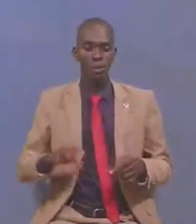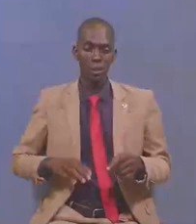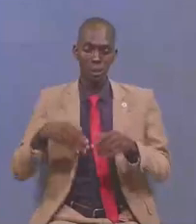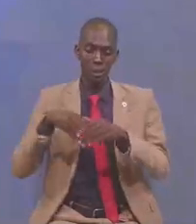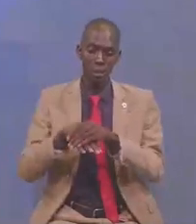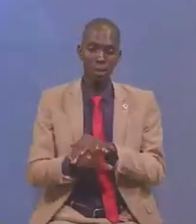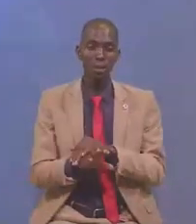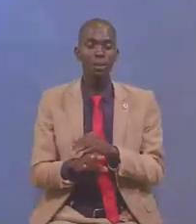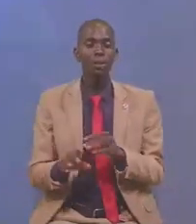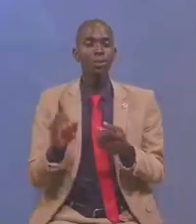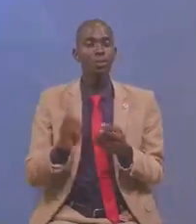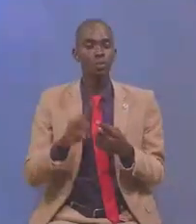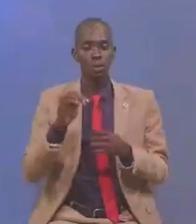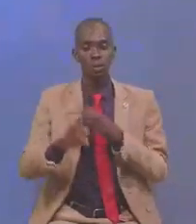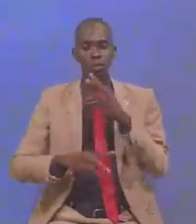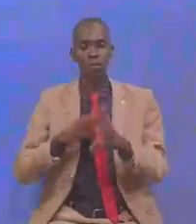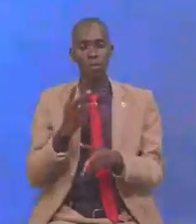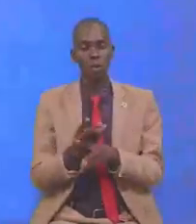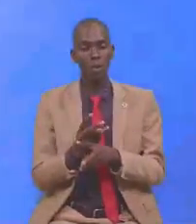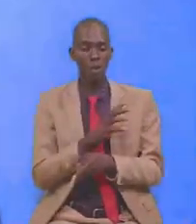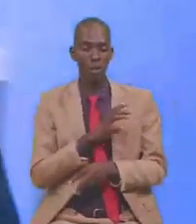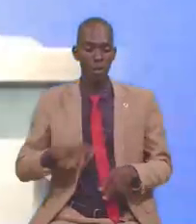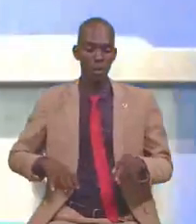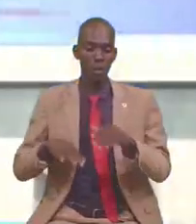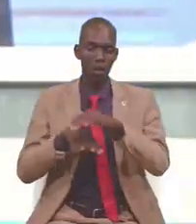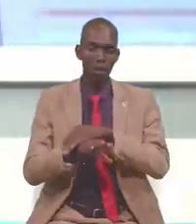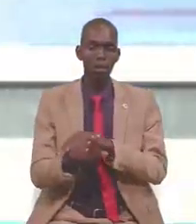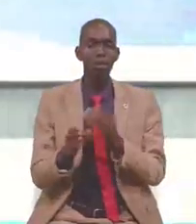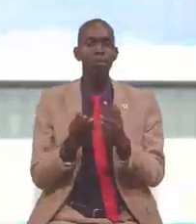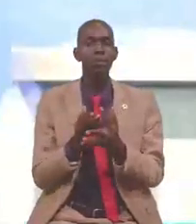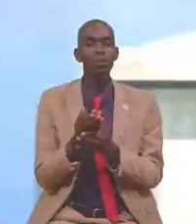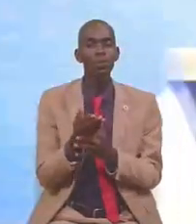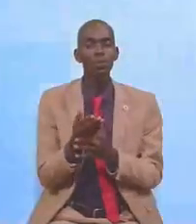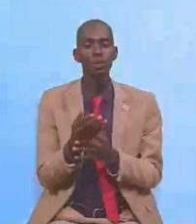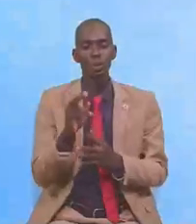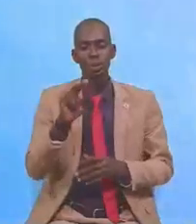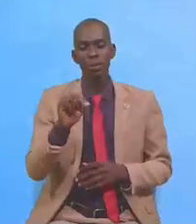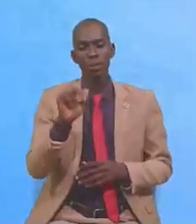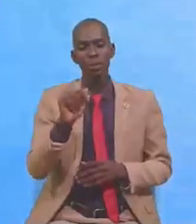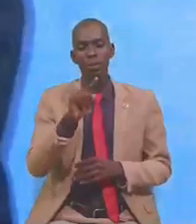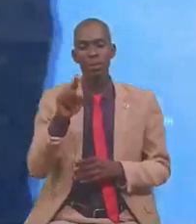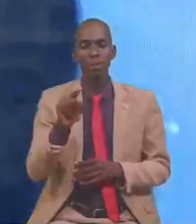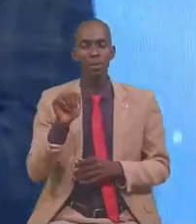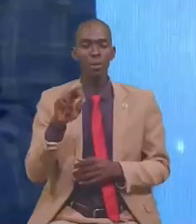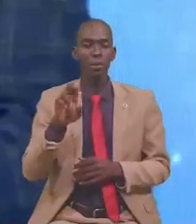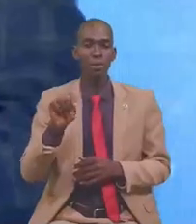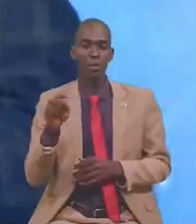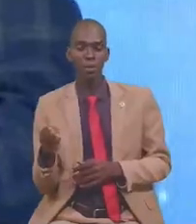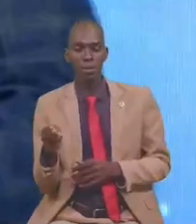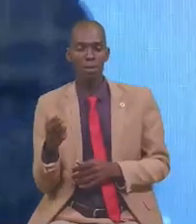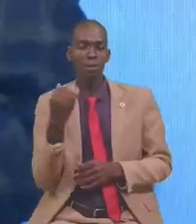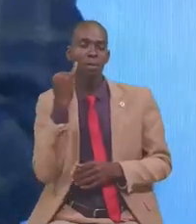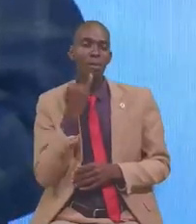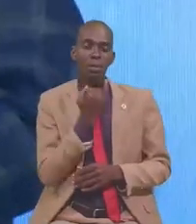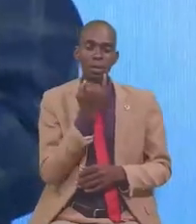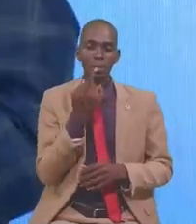entre dans le monde, oui, il est passé par Nazareth, Israël,